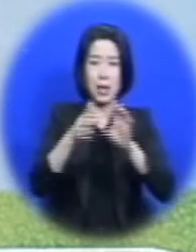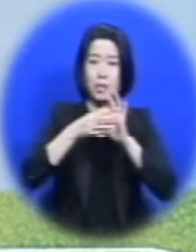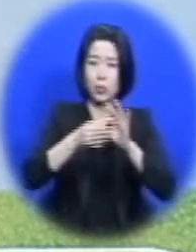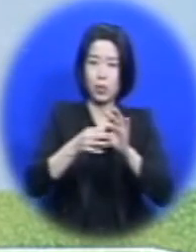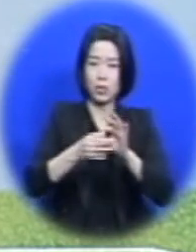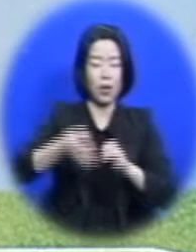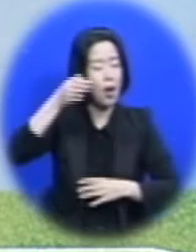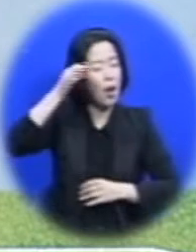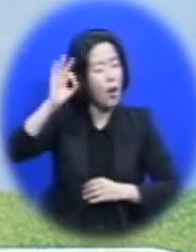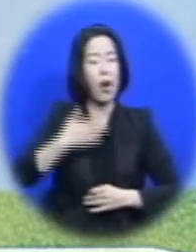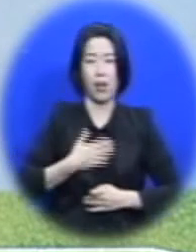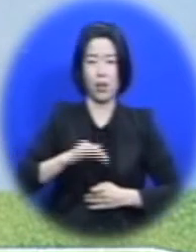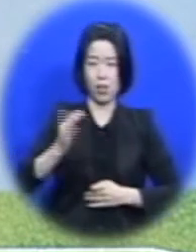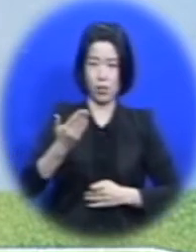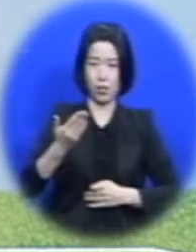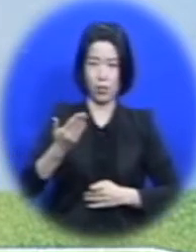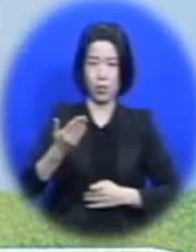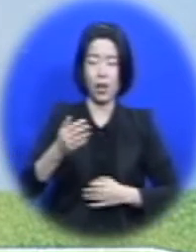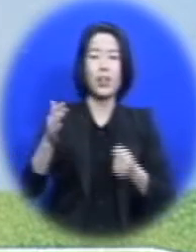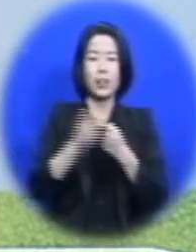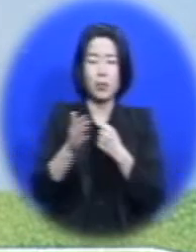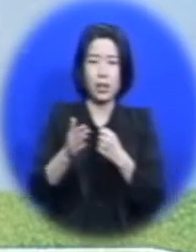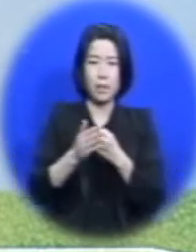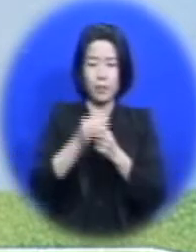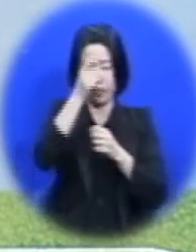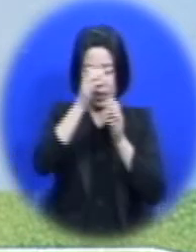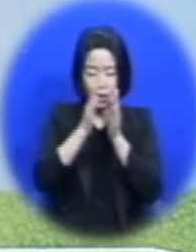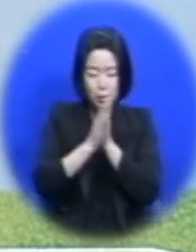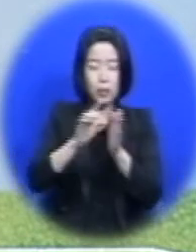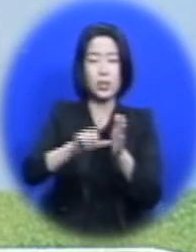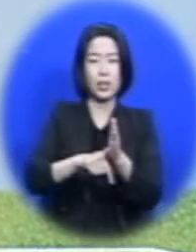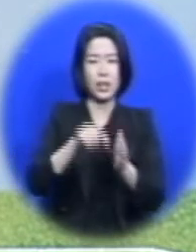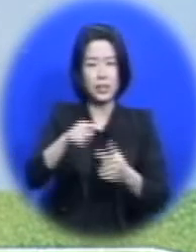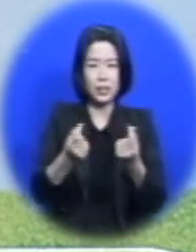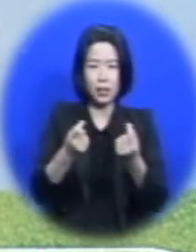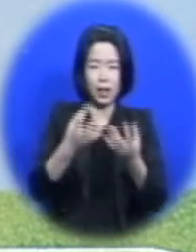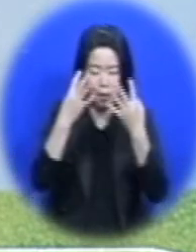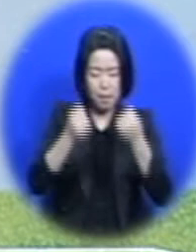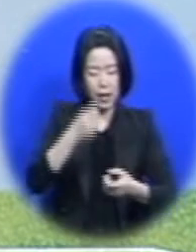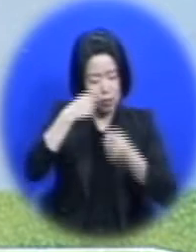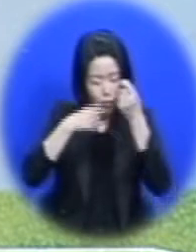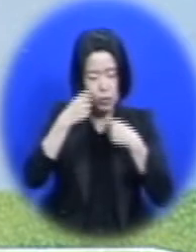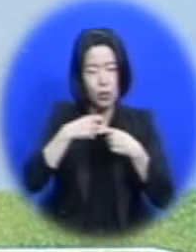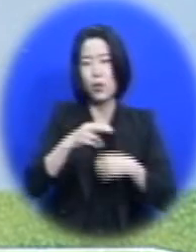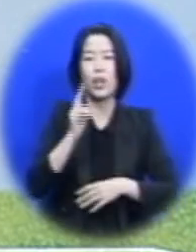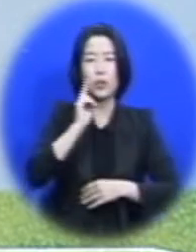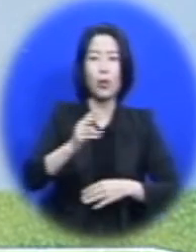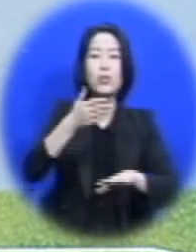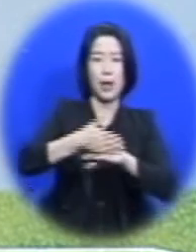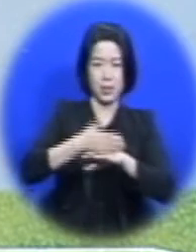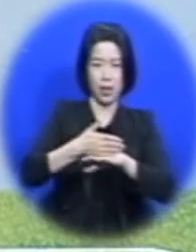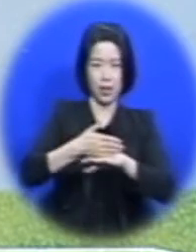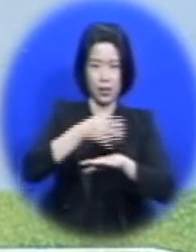깨달아졌다 는 거예요 그래서 기도하는 시간에 그렇게 많이 울고 너무너무 감사